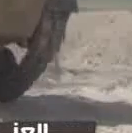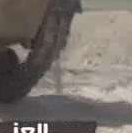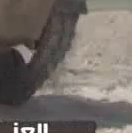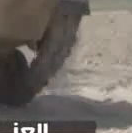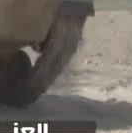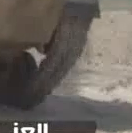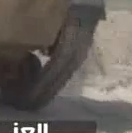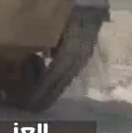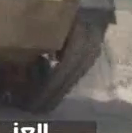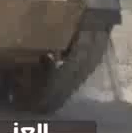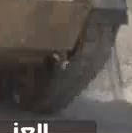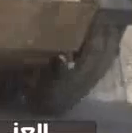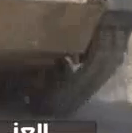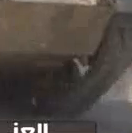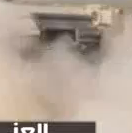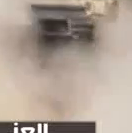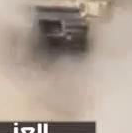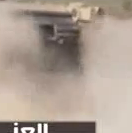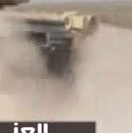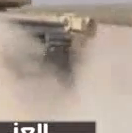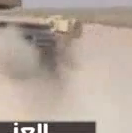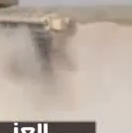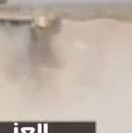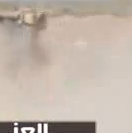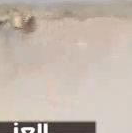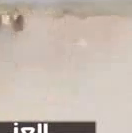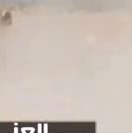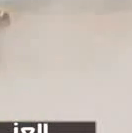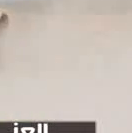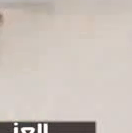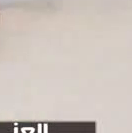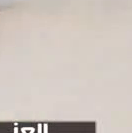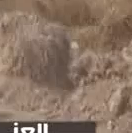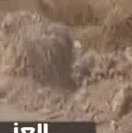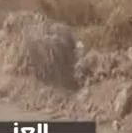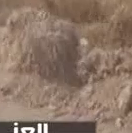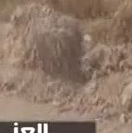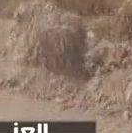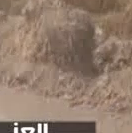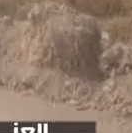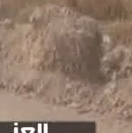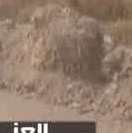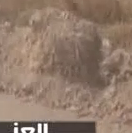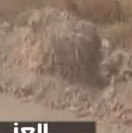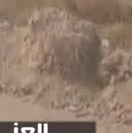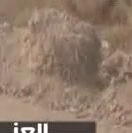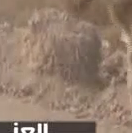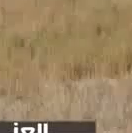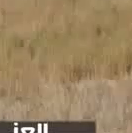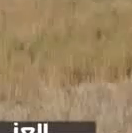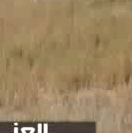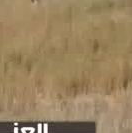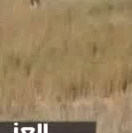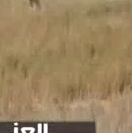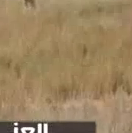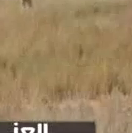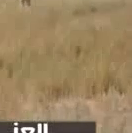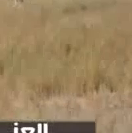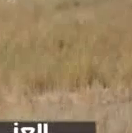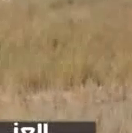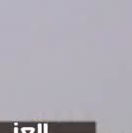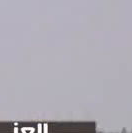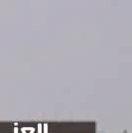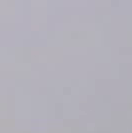في العراق مقتل 70 مسلحا بينهم قيادي فيما يعرف بتنظيم الدولة الإسلامية الإرهابي في ضربات للتحالف